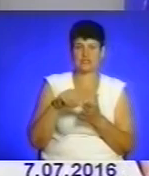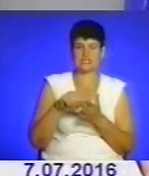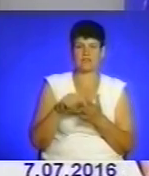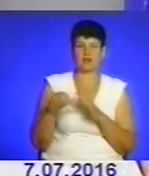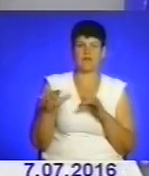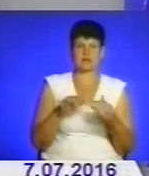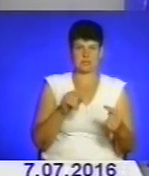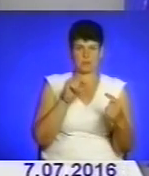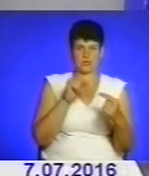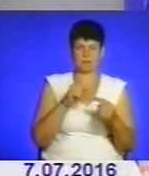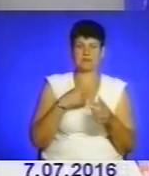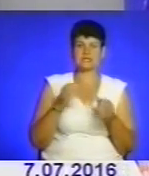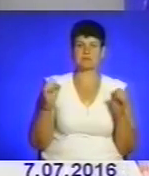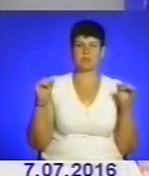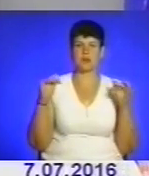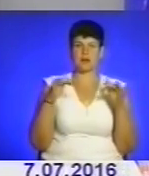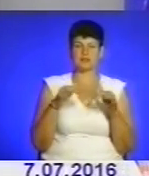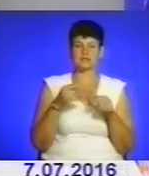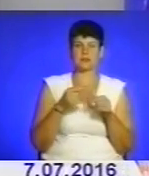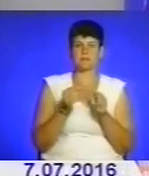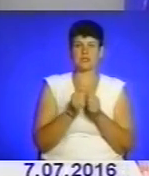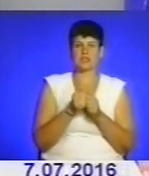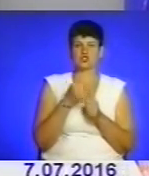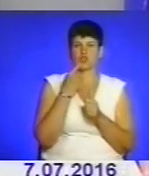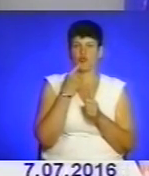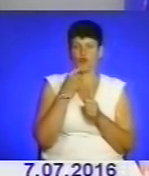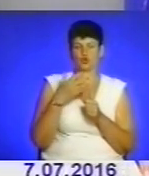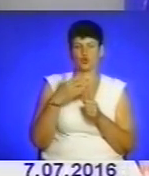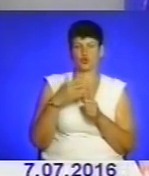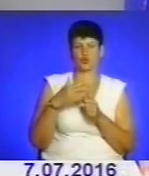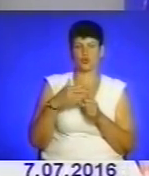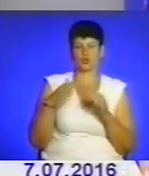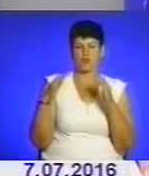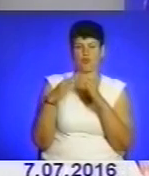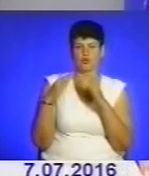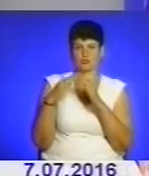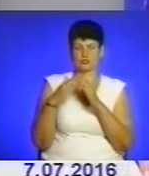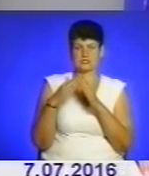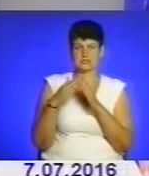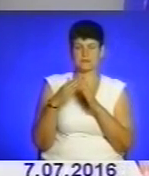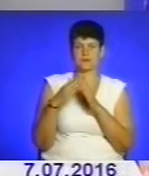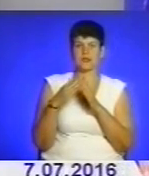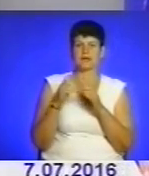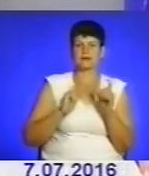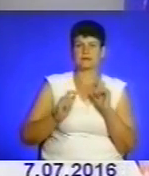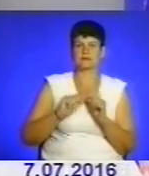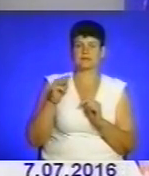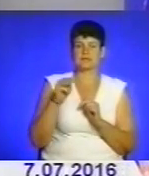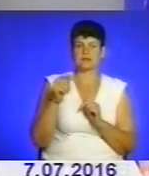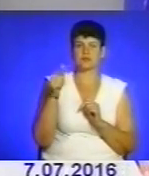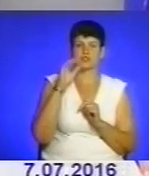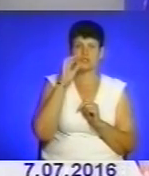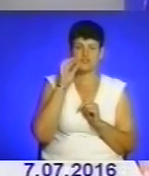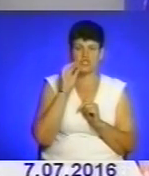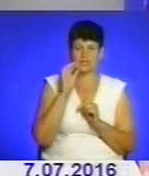протесту було. Ми збиралися біля червоного корпусу Національного університету імені Тараса Григоровича Шевченка, пройшлися